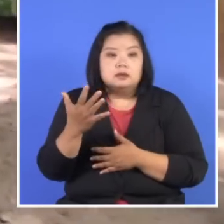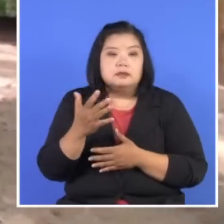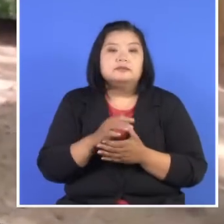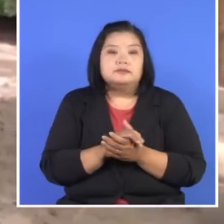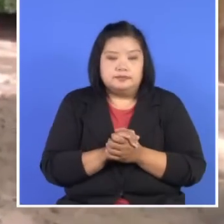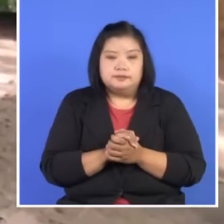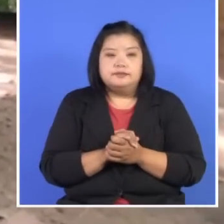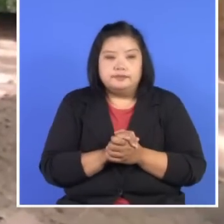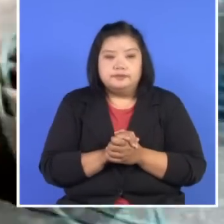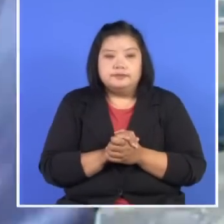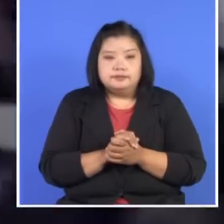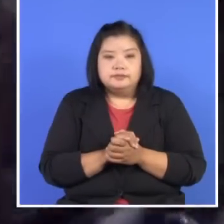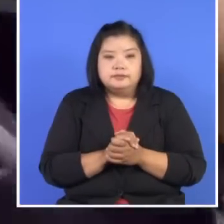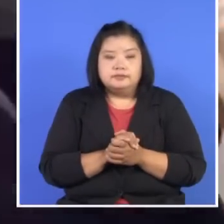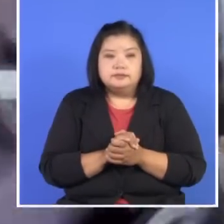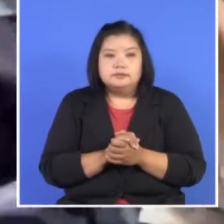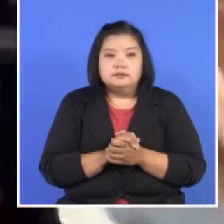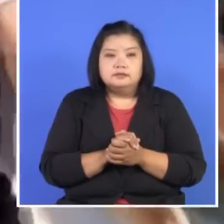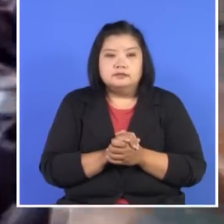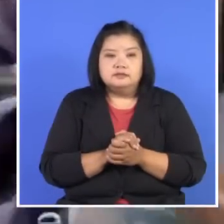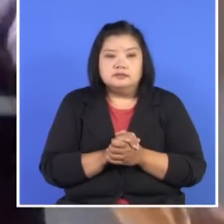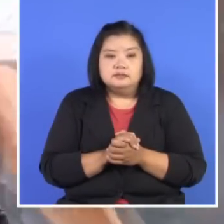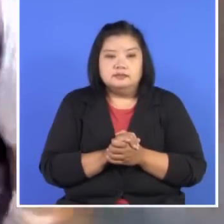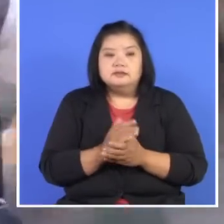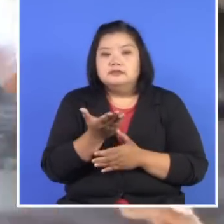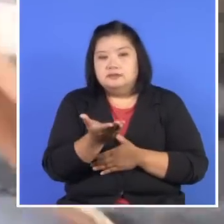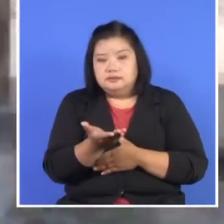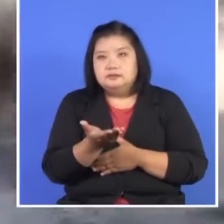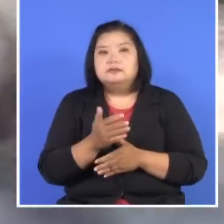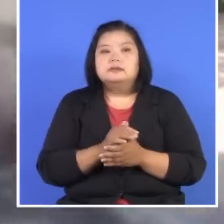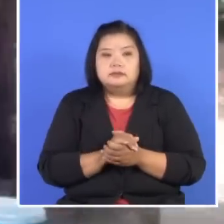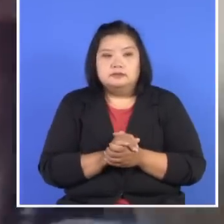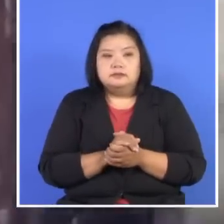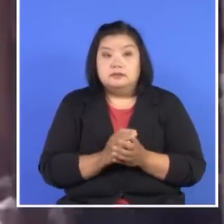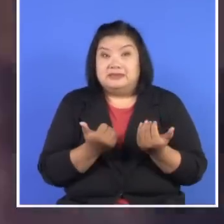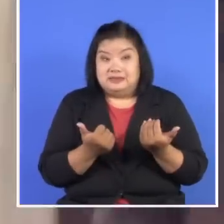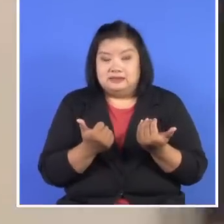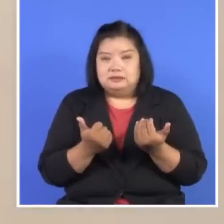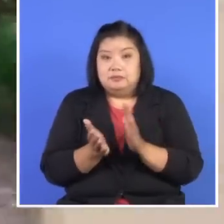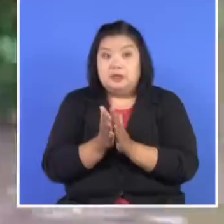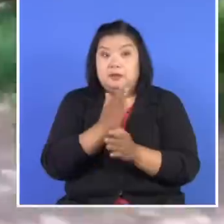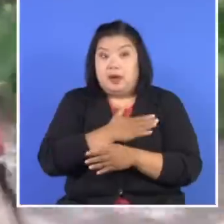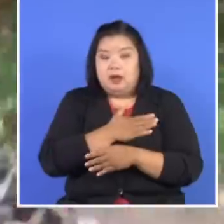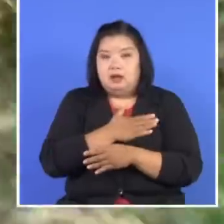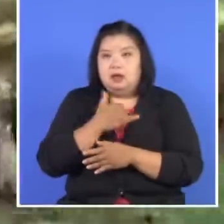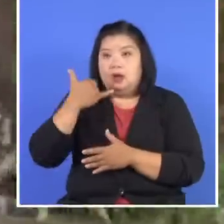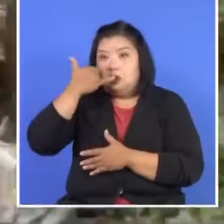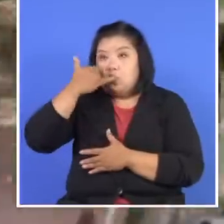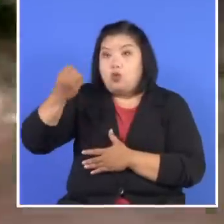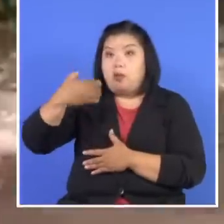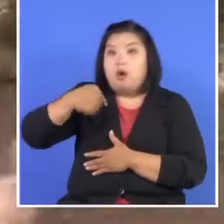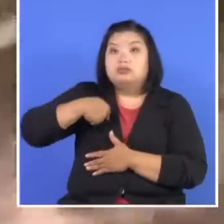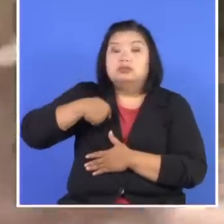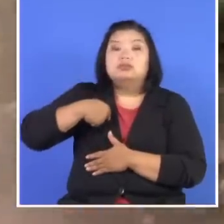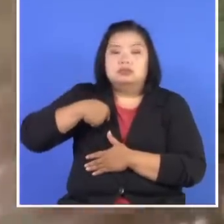ชาวิ่งลมกรดหายเข้าป่าเลยนะคะตำรวจสภ.ห้วยหลวงเขาได้รับแจ้งจากพระวัดป่าส่งเสริมธรรมนะคะบ้านส่งเสริมธรร